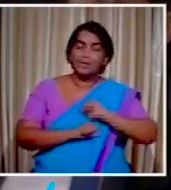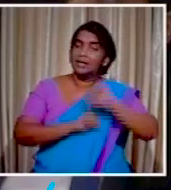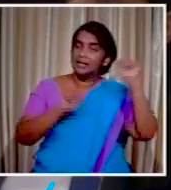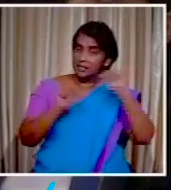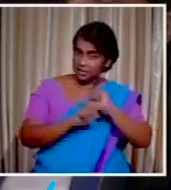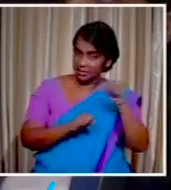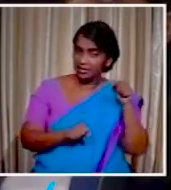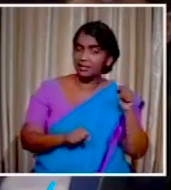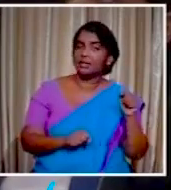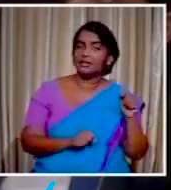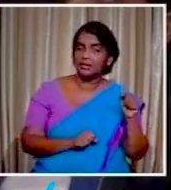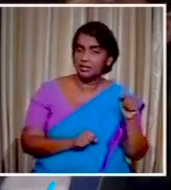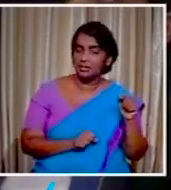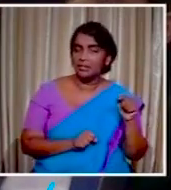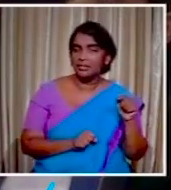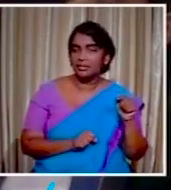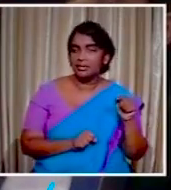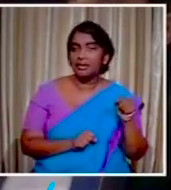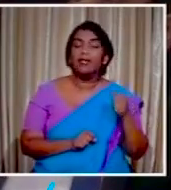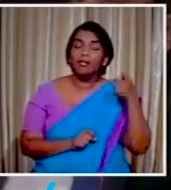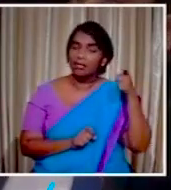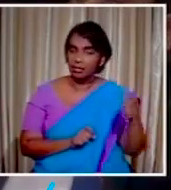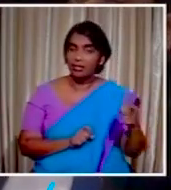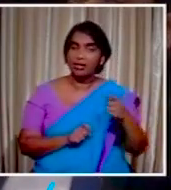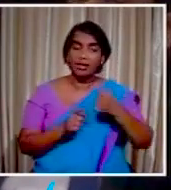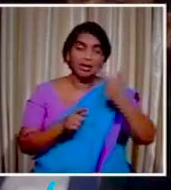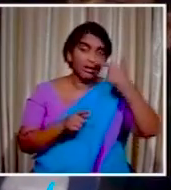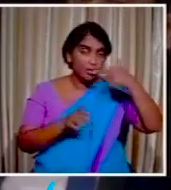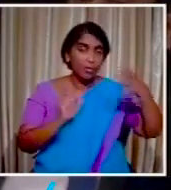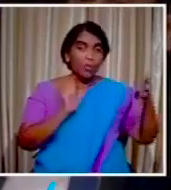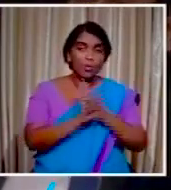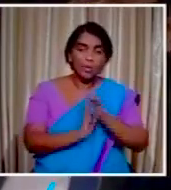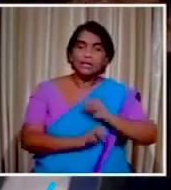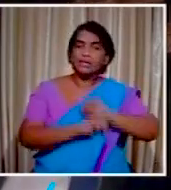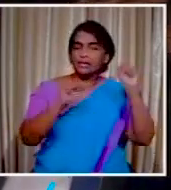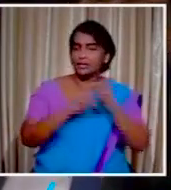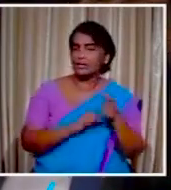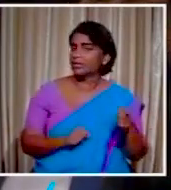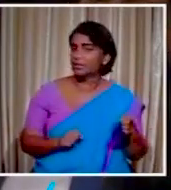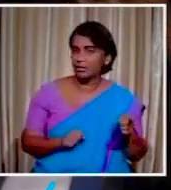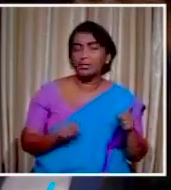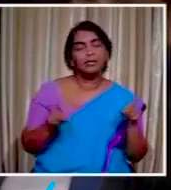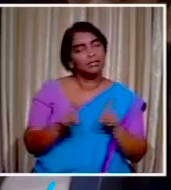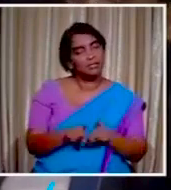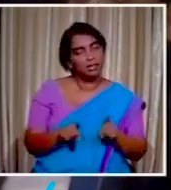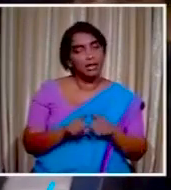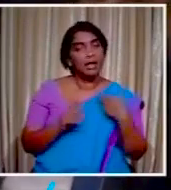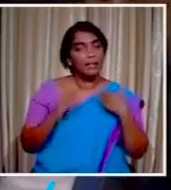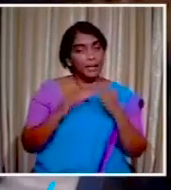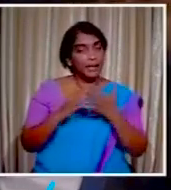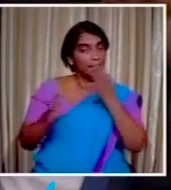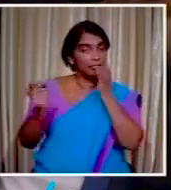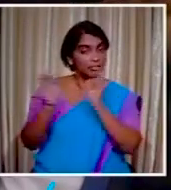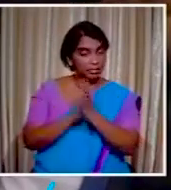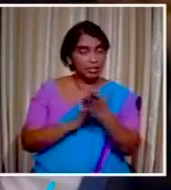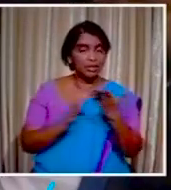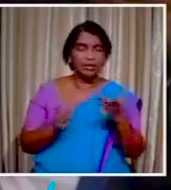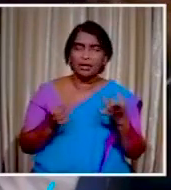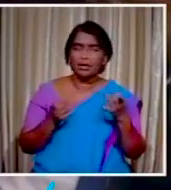කරන්නේ හැබැයි ඔතුමා ඉන්ධන එක තමයි උද්ඝෝෂණය කරන්නේ ඒ වගේම අපේ ගෙවල් වලට ගිනි තියන්න ආවෙත්